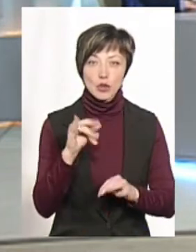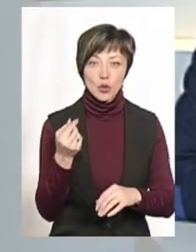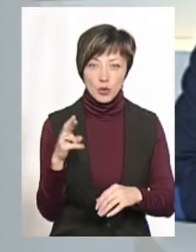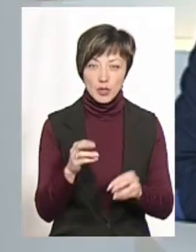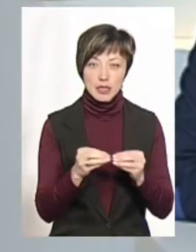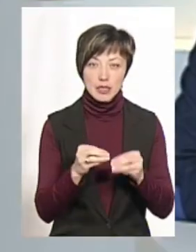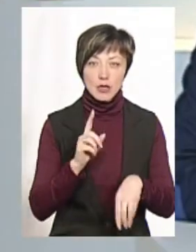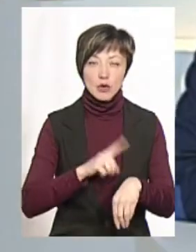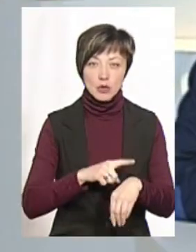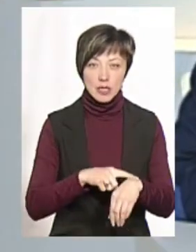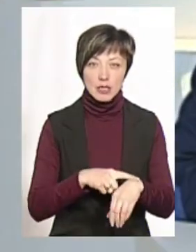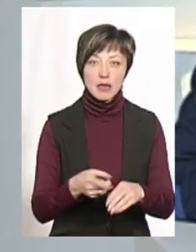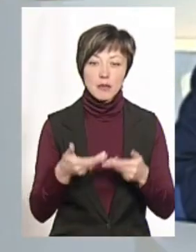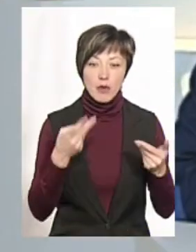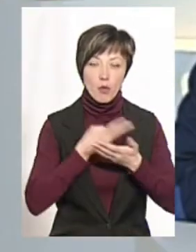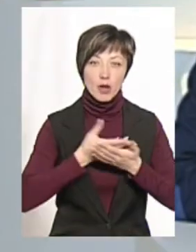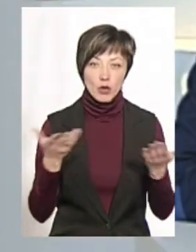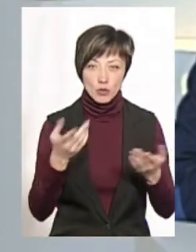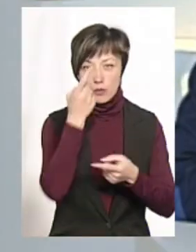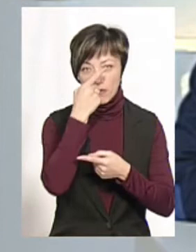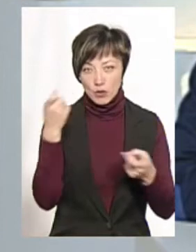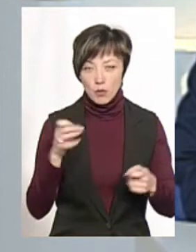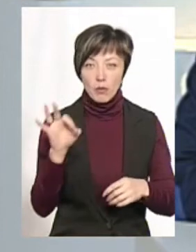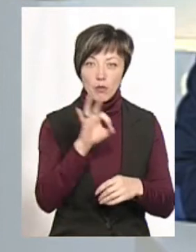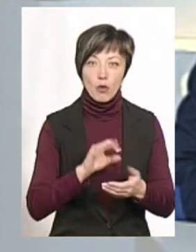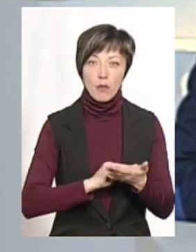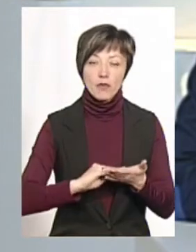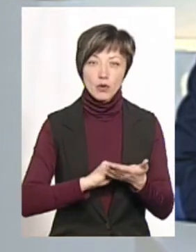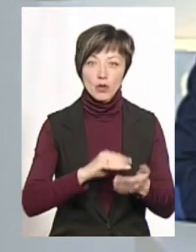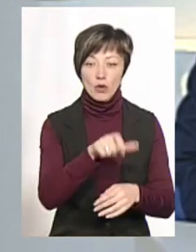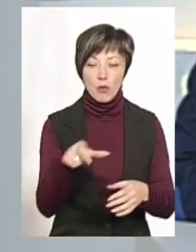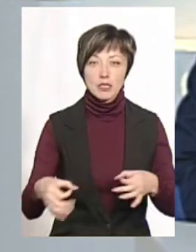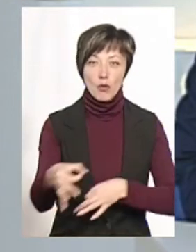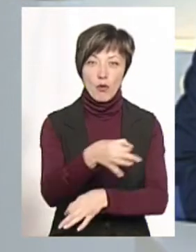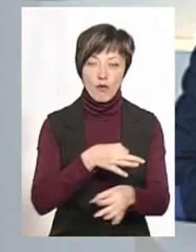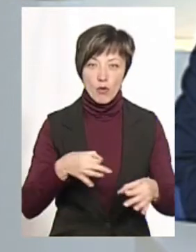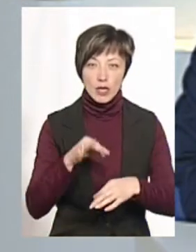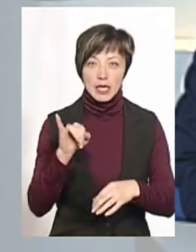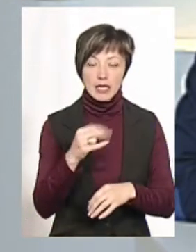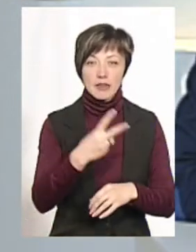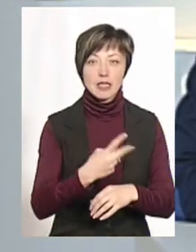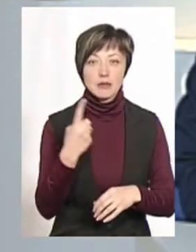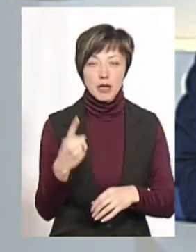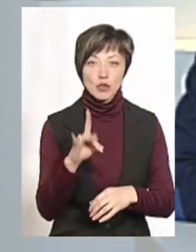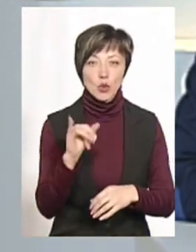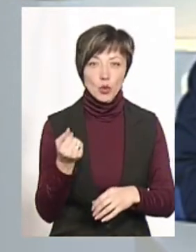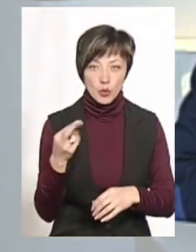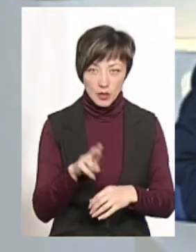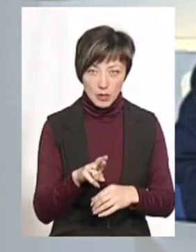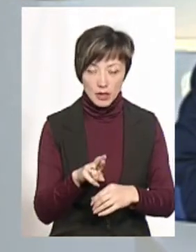грудня в 10-й годині ми оприлюднили повідомлення про повторне громадське обговорення. І 21